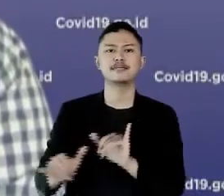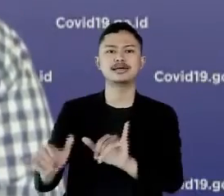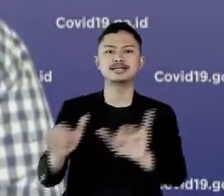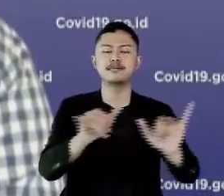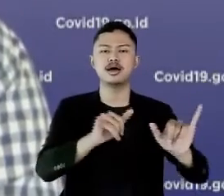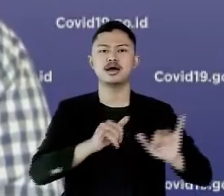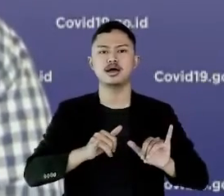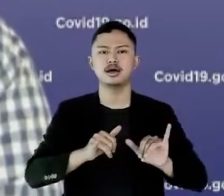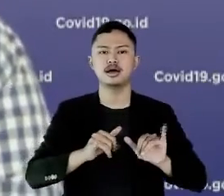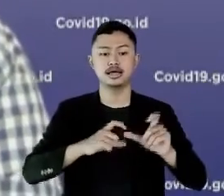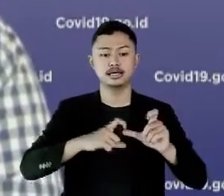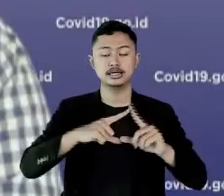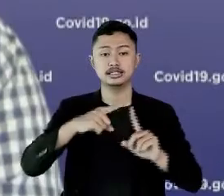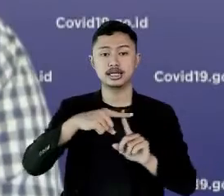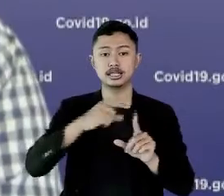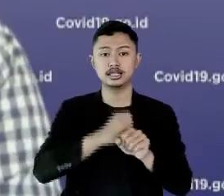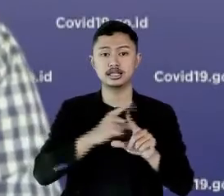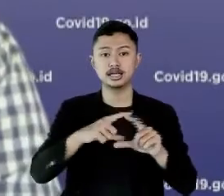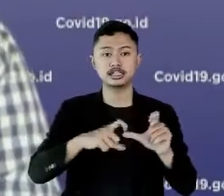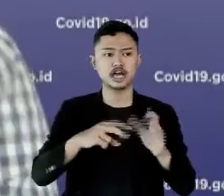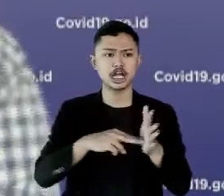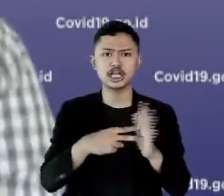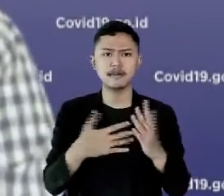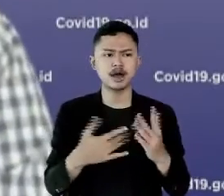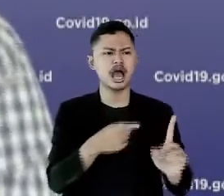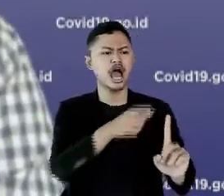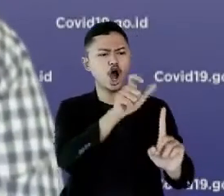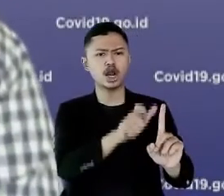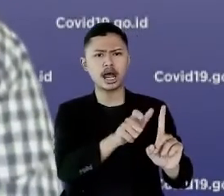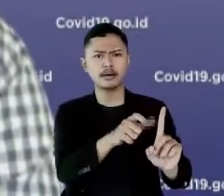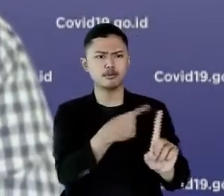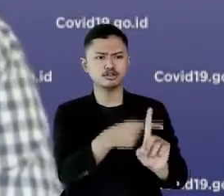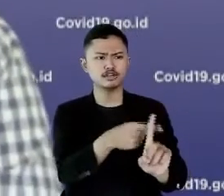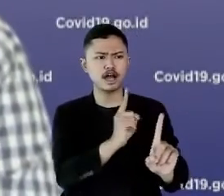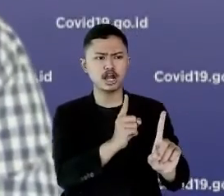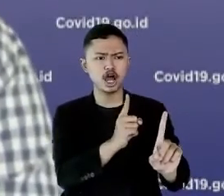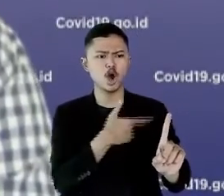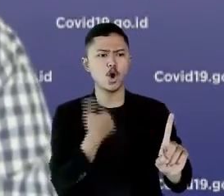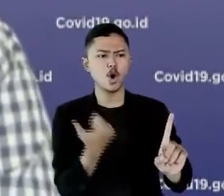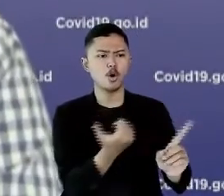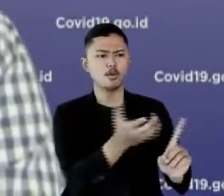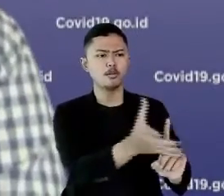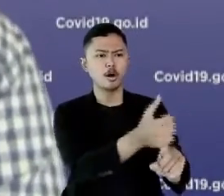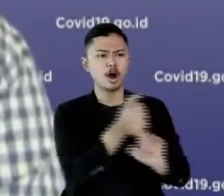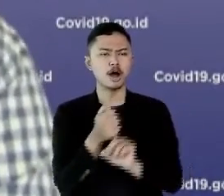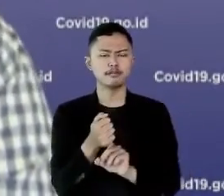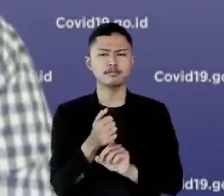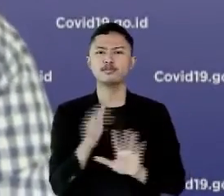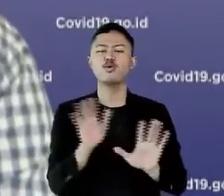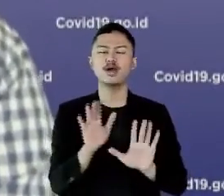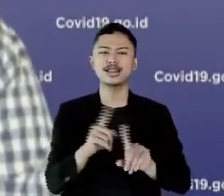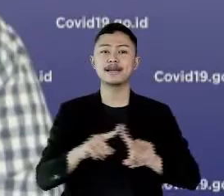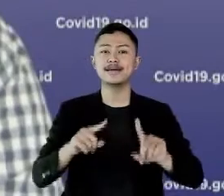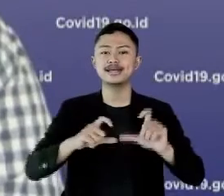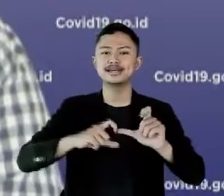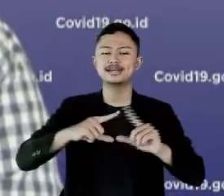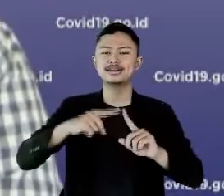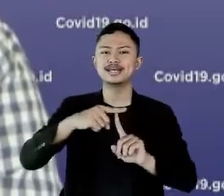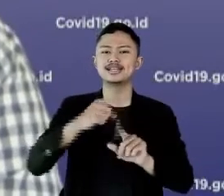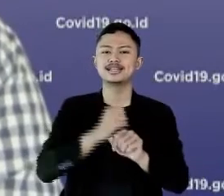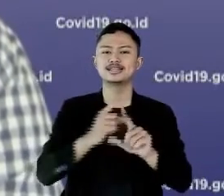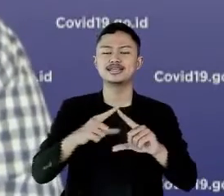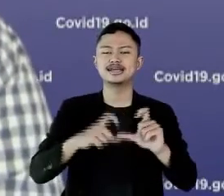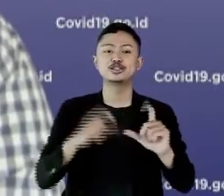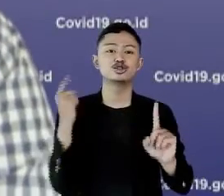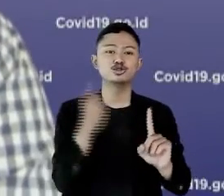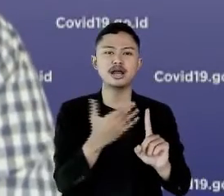gitu ya. Bukan satgas hanya ketika ada orang terinfeksi terus membantu penanganan, tetapi kemudian satgas ini adalah ya sehari-hari kita kemudian saling